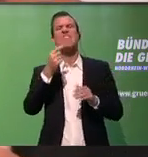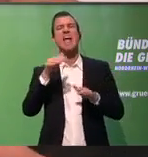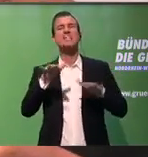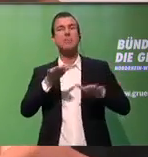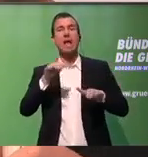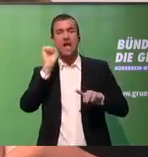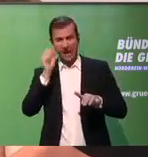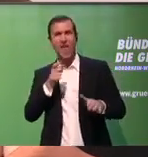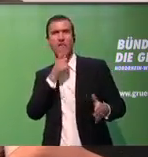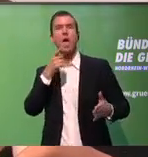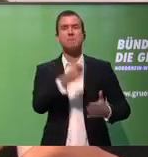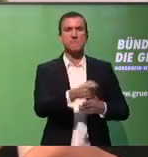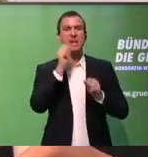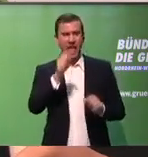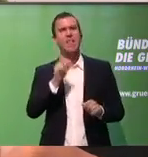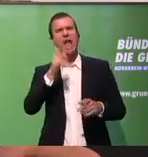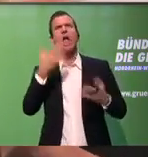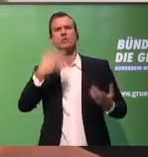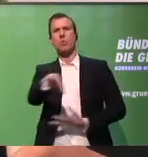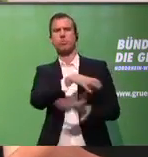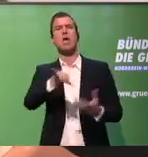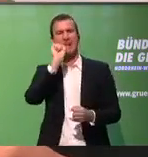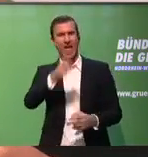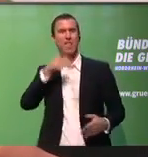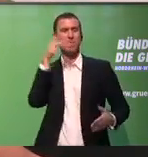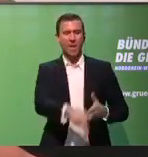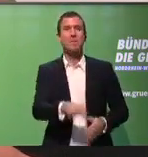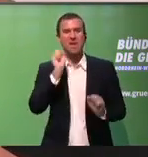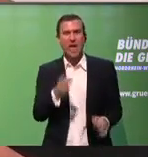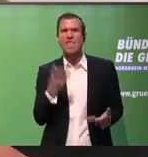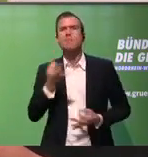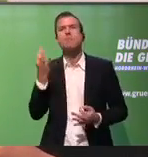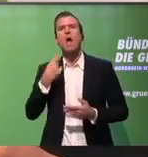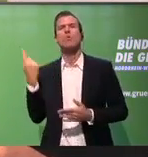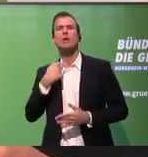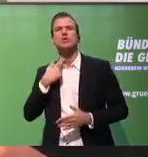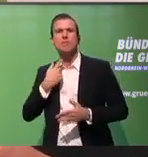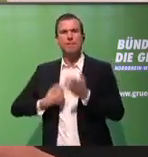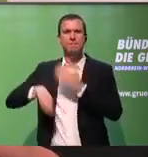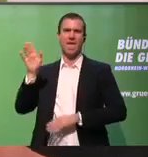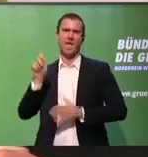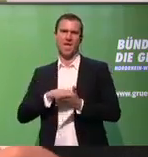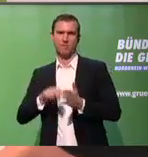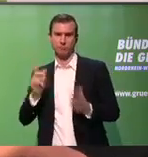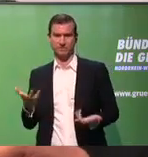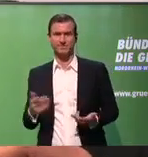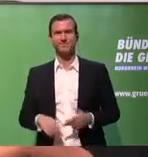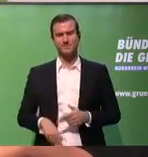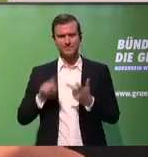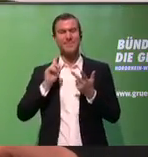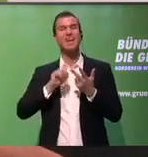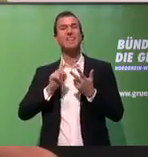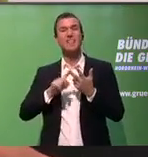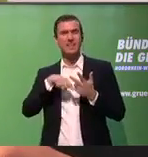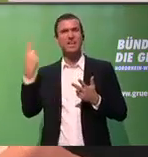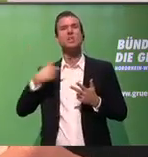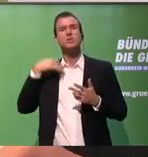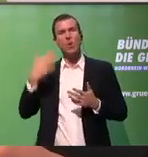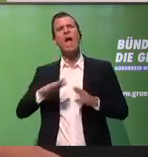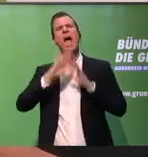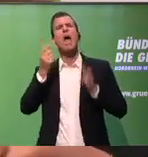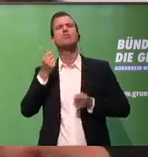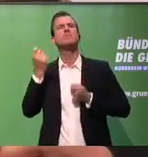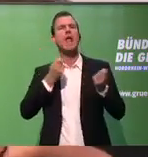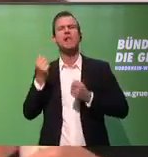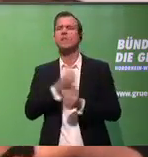diesen Finanzzirkus ändern, aber dazu braucht man entsprechende Mehrheitsverhältnisse. Drittens, wir haben ein großes haushalterisches